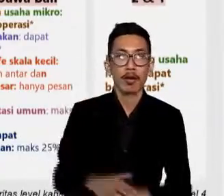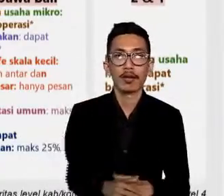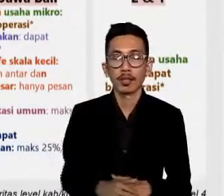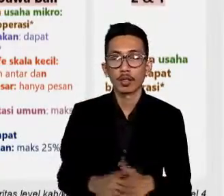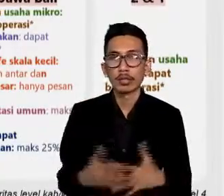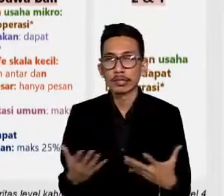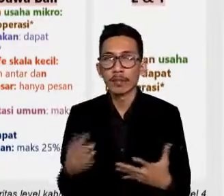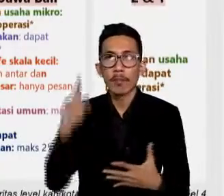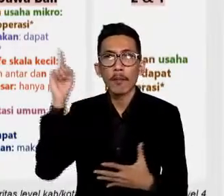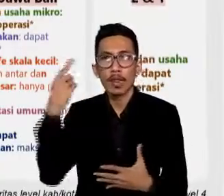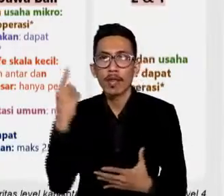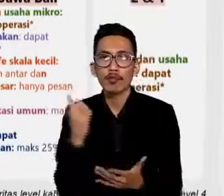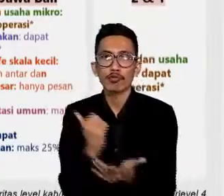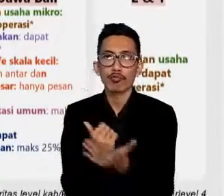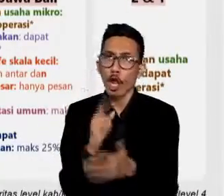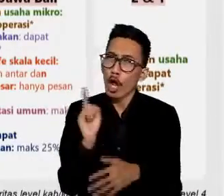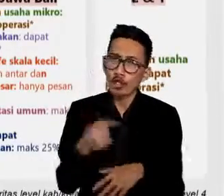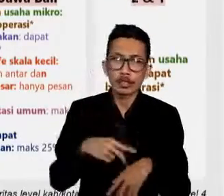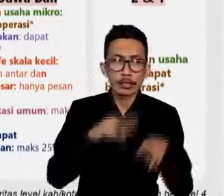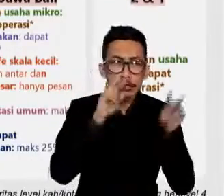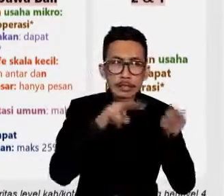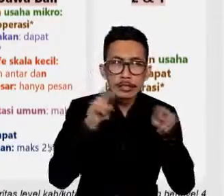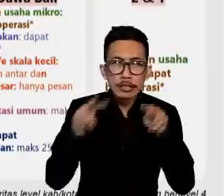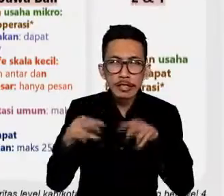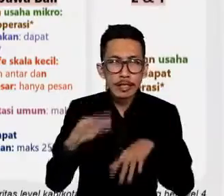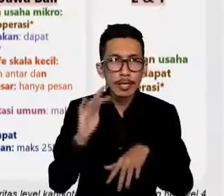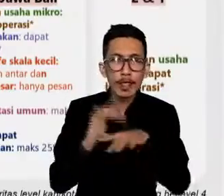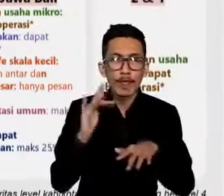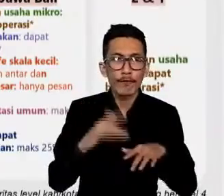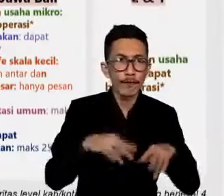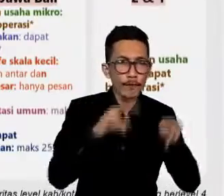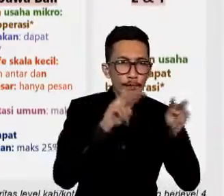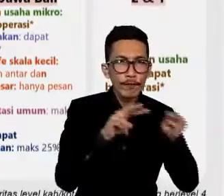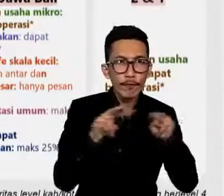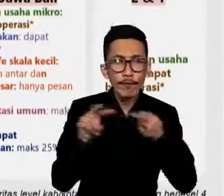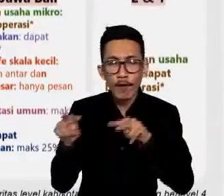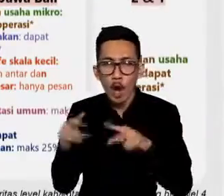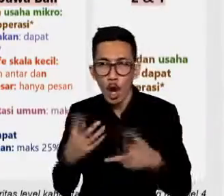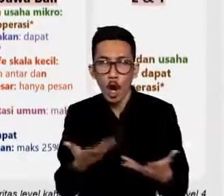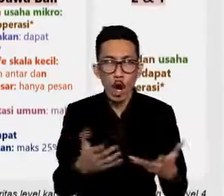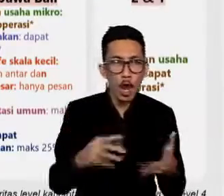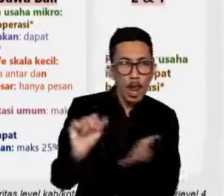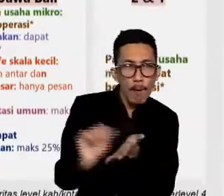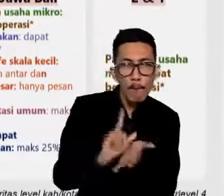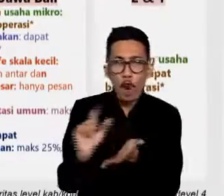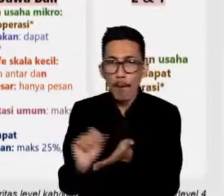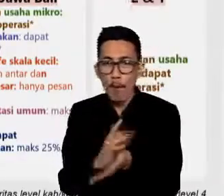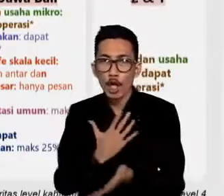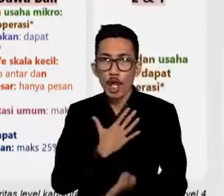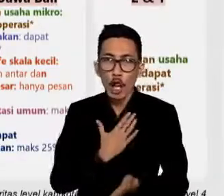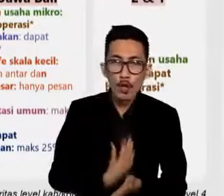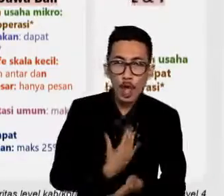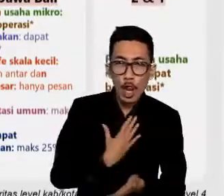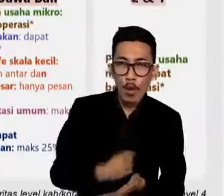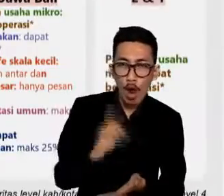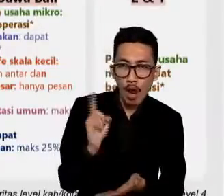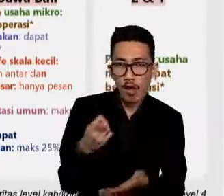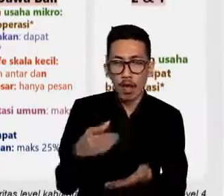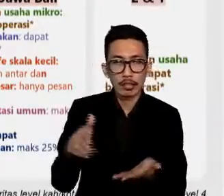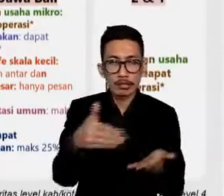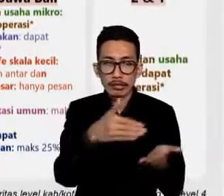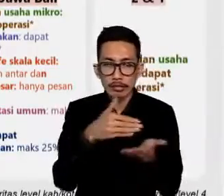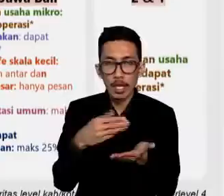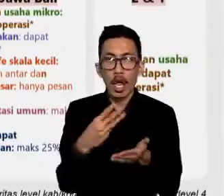sensitif dengan situasi di lapangan dan berbagai keluhan dampak kebijakan kesehatan terhadap